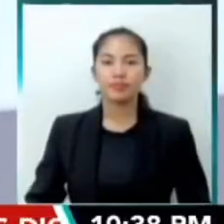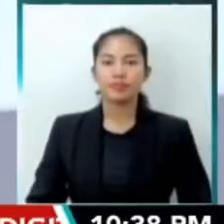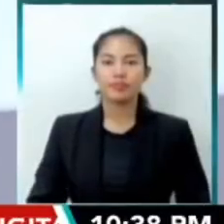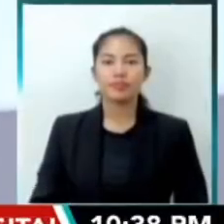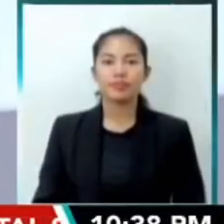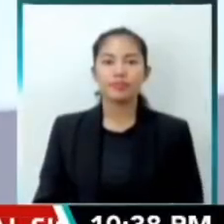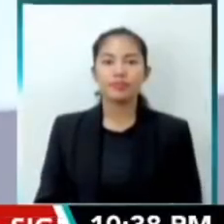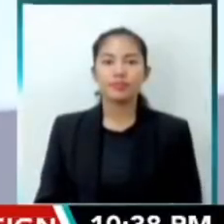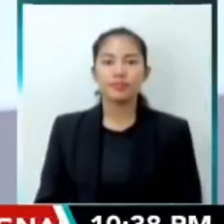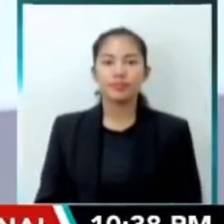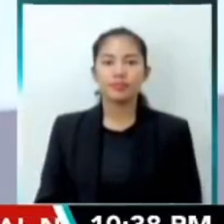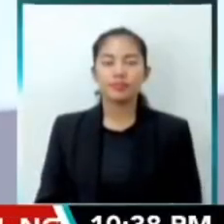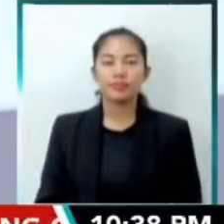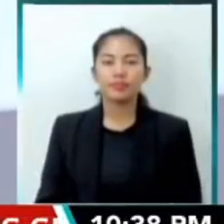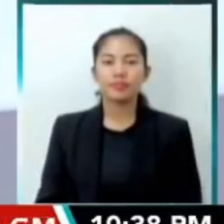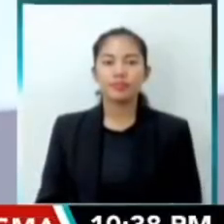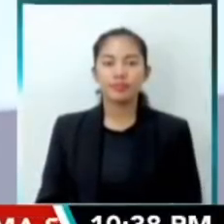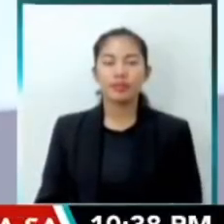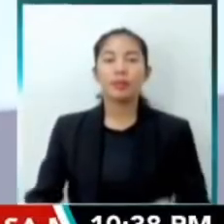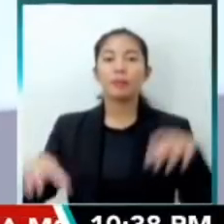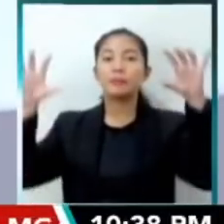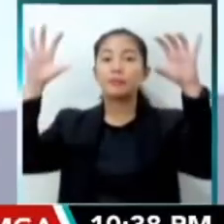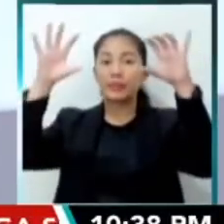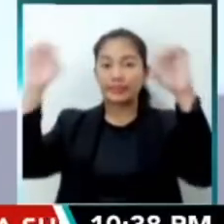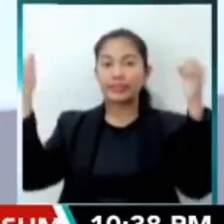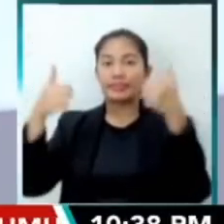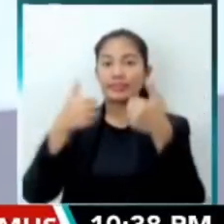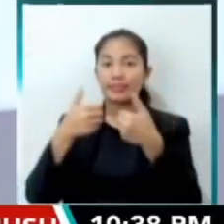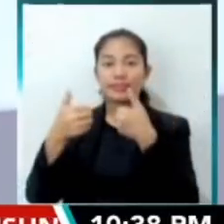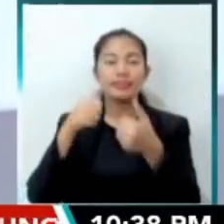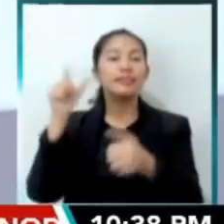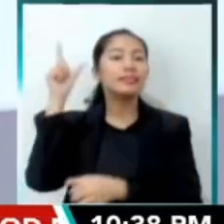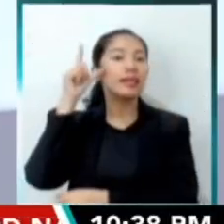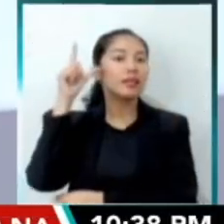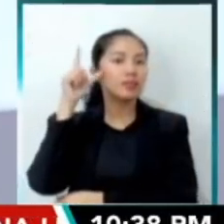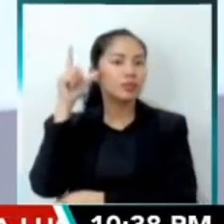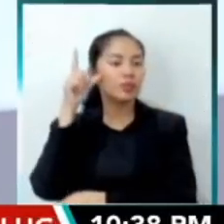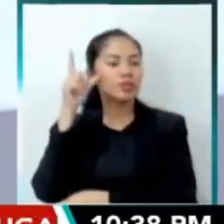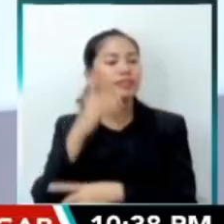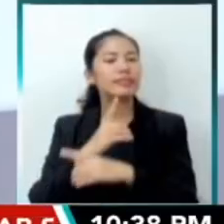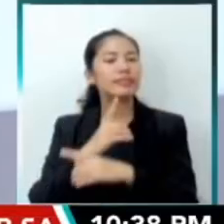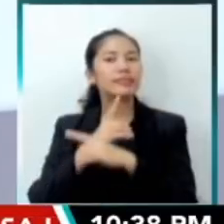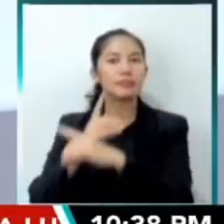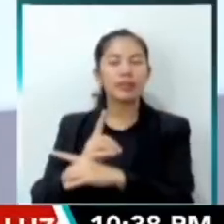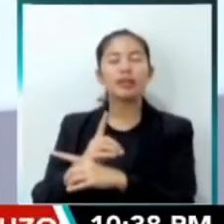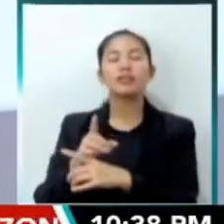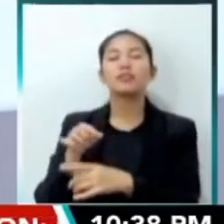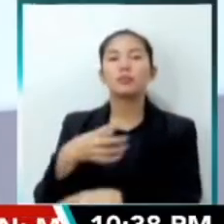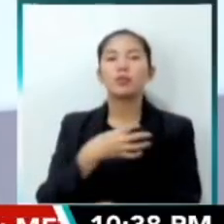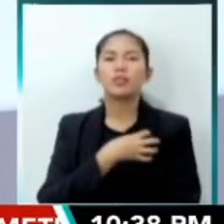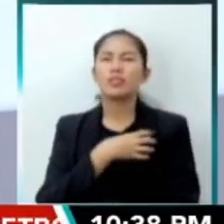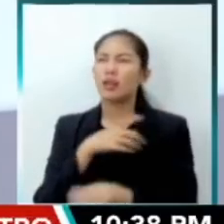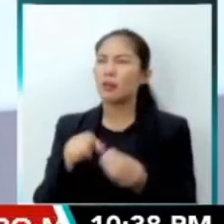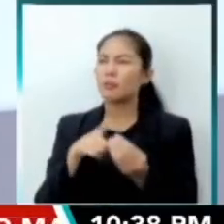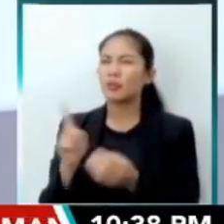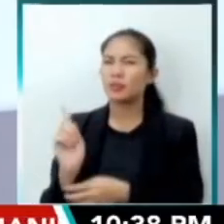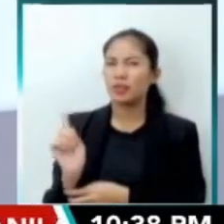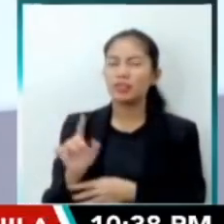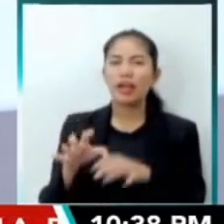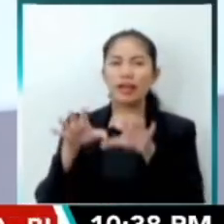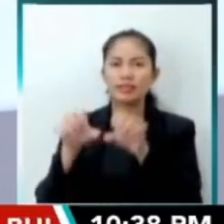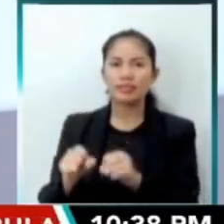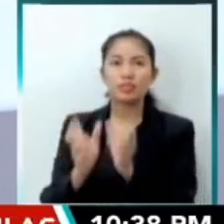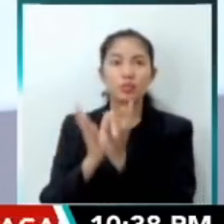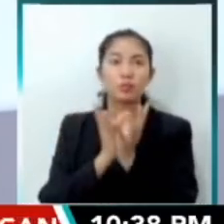Ipinagtanggol ni presidential candidate Ping Lacson ang pulisya kaugnay ng pag-aresto sa community doctor na si Doc Nati